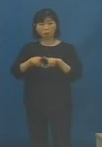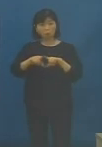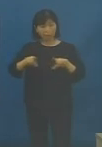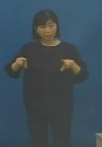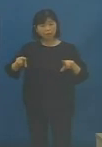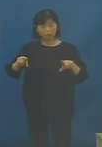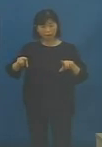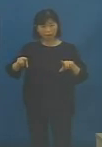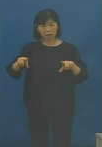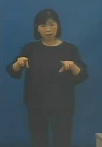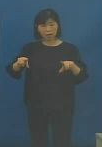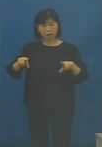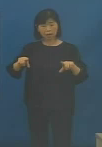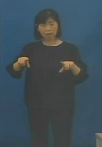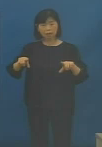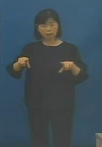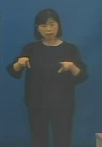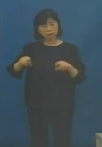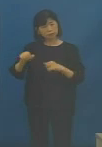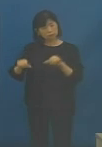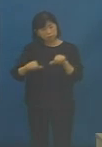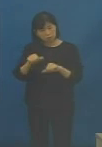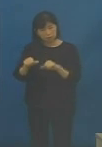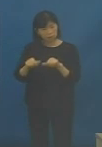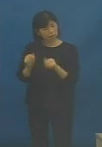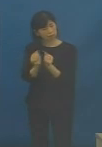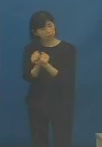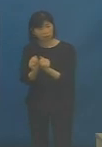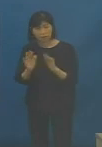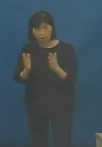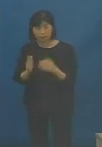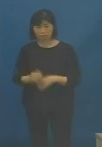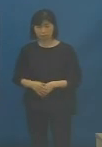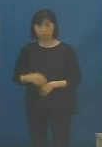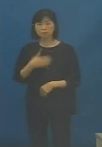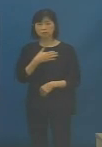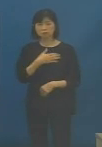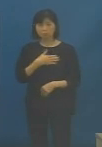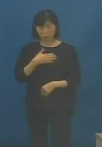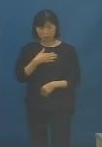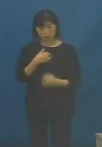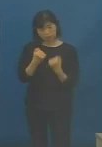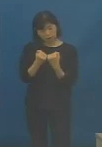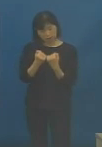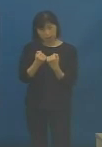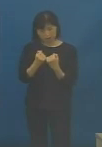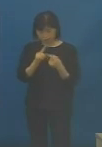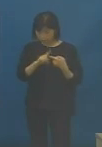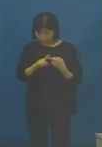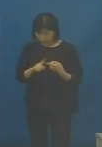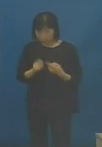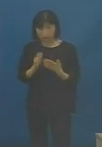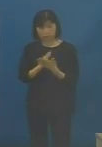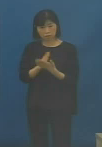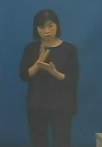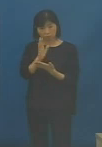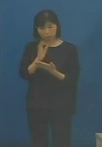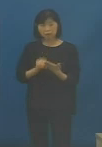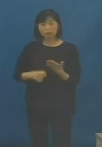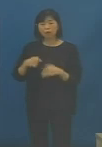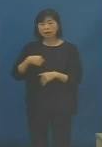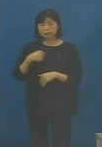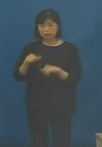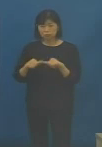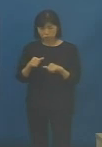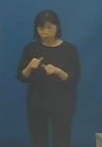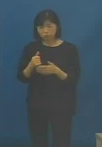な、何かにこう縛られないちゃんと良心に従って判断してくださいと。でそれが自由心証主義でありま